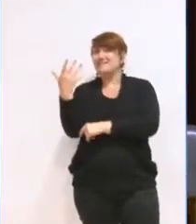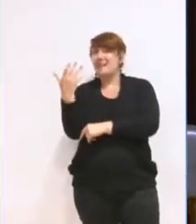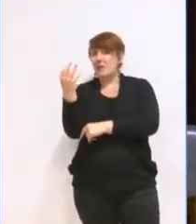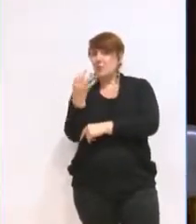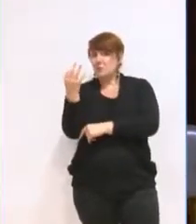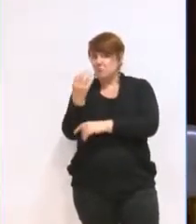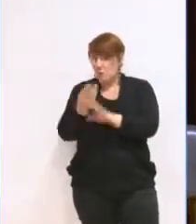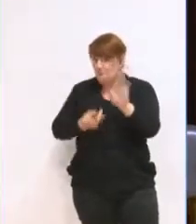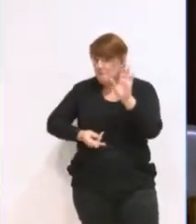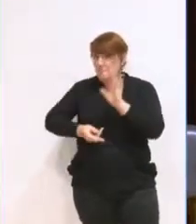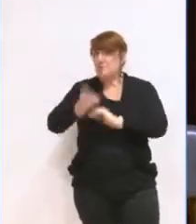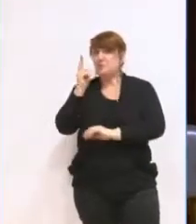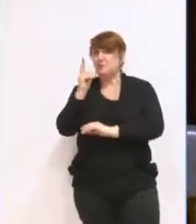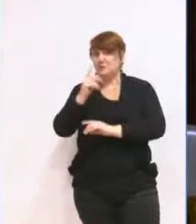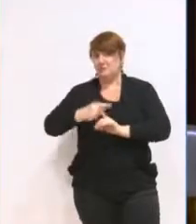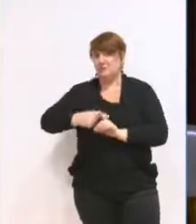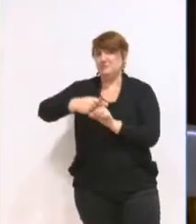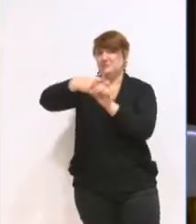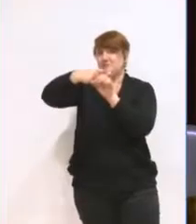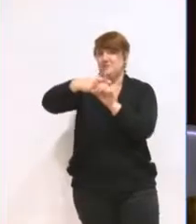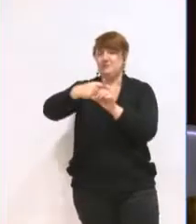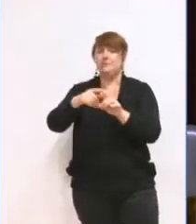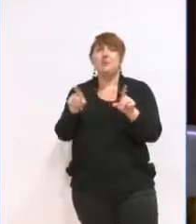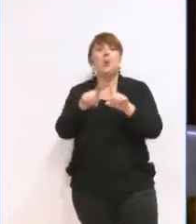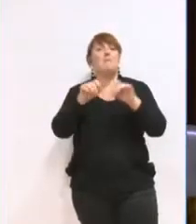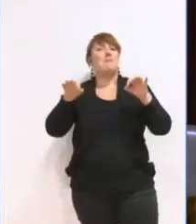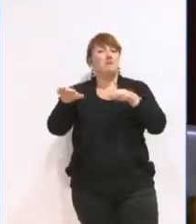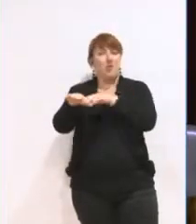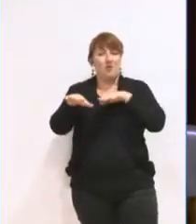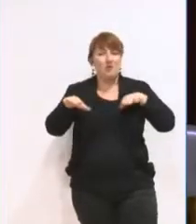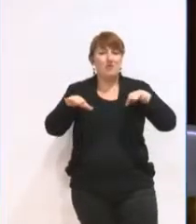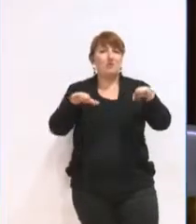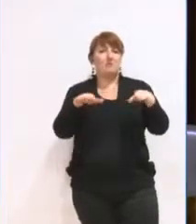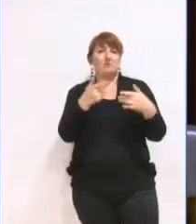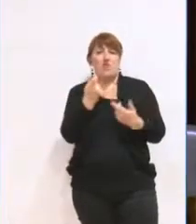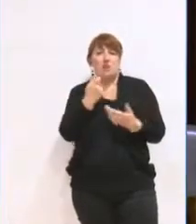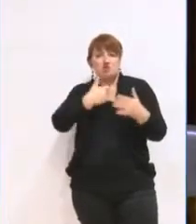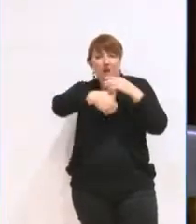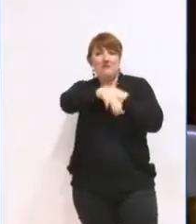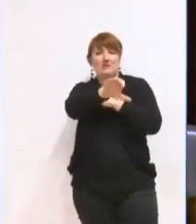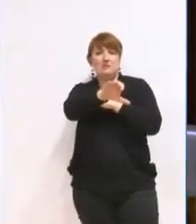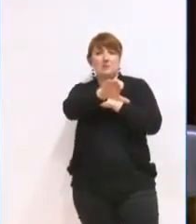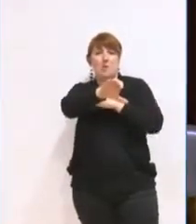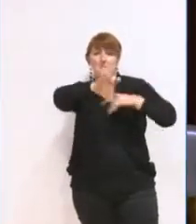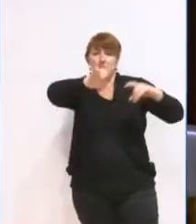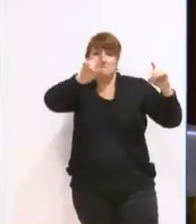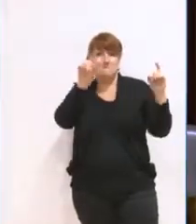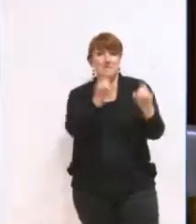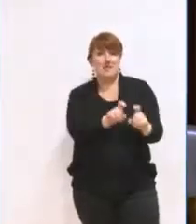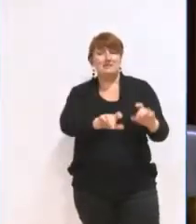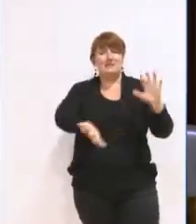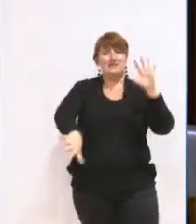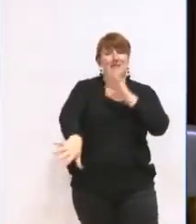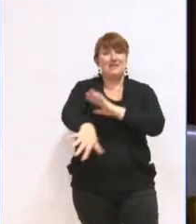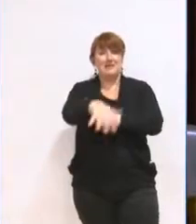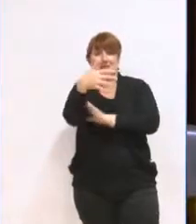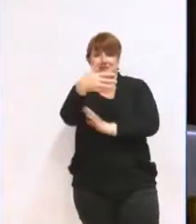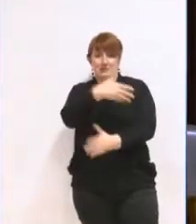temps, la baisse des investissements est de l'ordre de 15 millions d'euros sur la